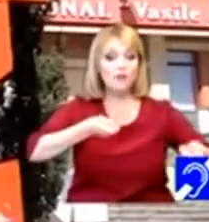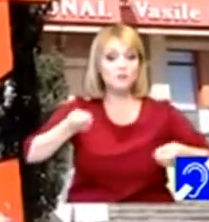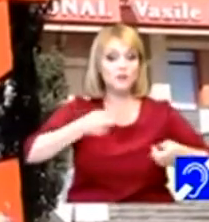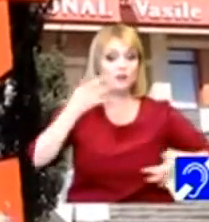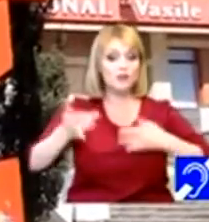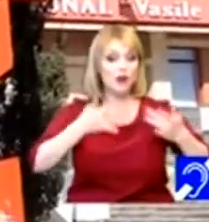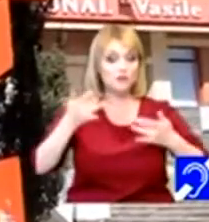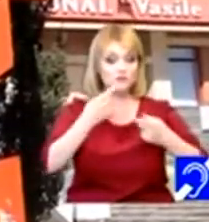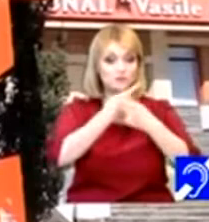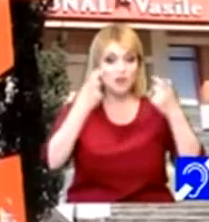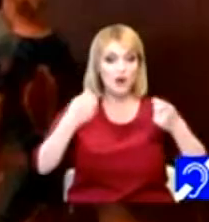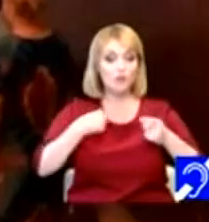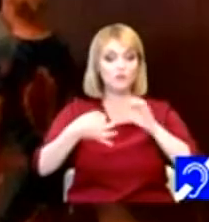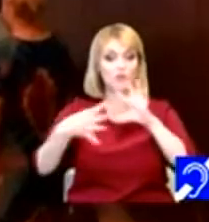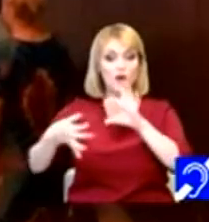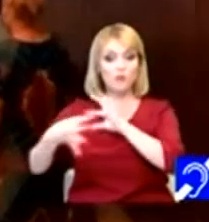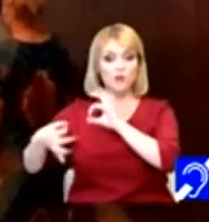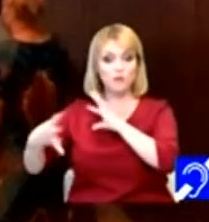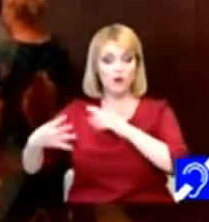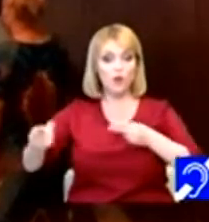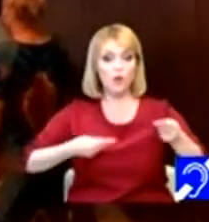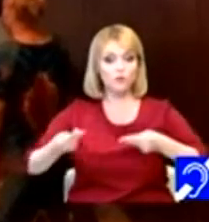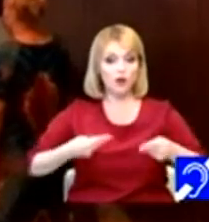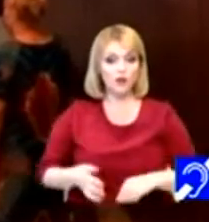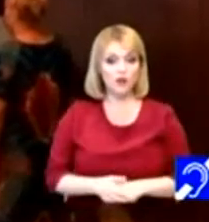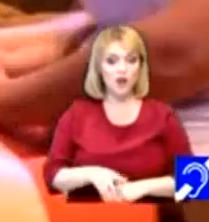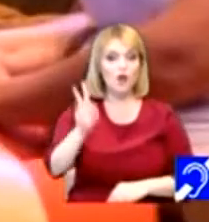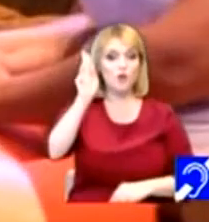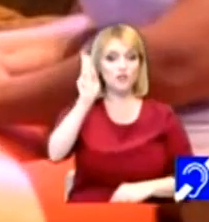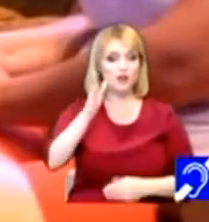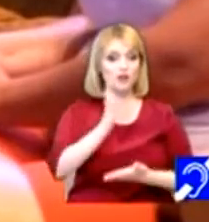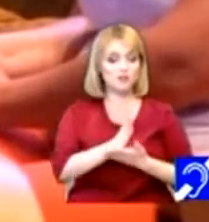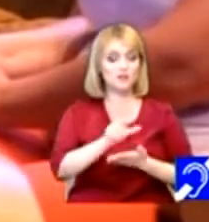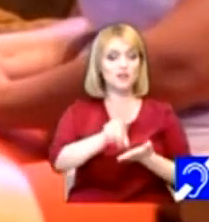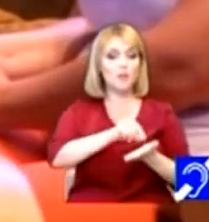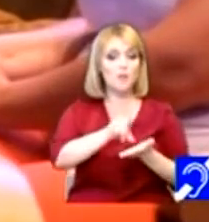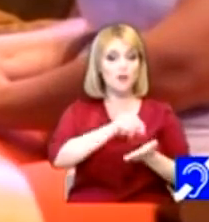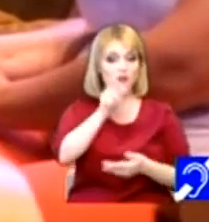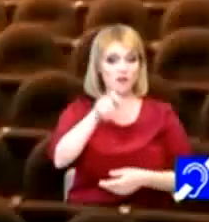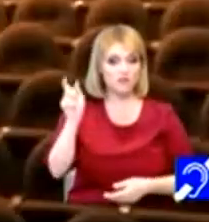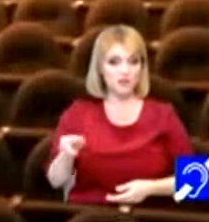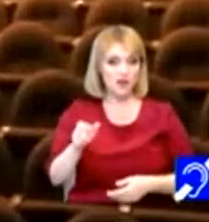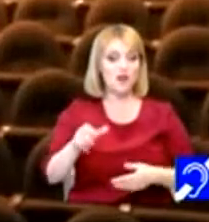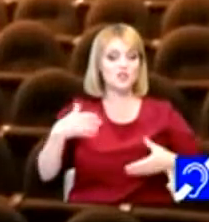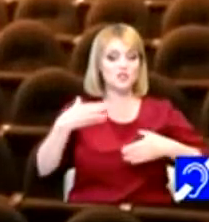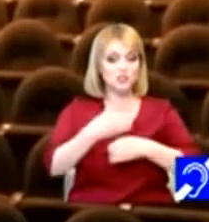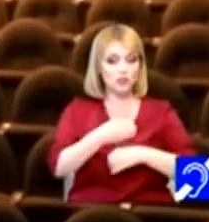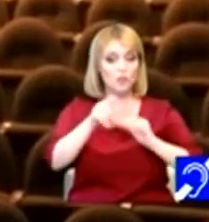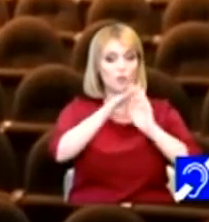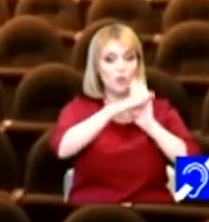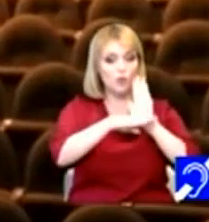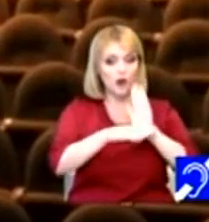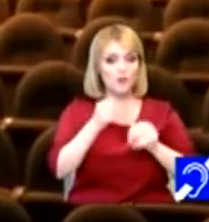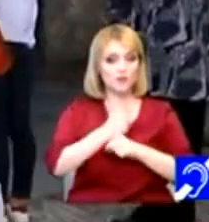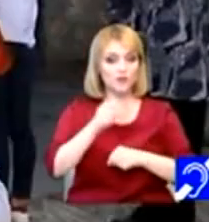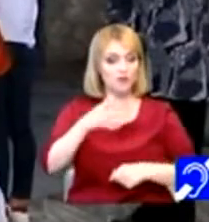teatrului a anunțat că va rezilia contractele cu actorii ce sunt la pensie și le va propune noi acorduri care prevăd un program redus de muncă. Acest lucru a nemulțumit